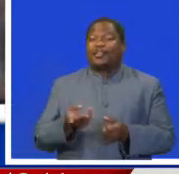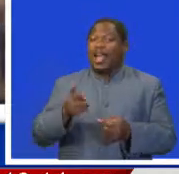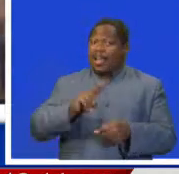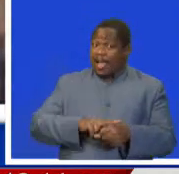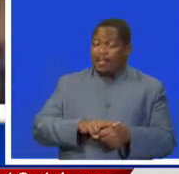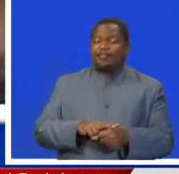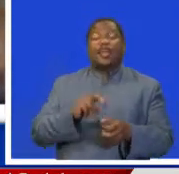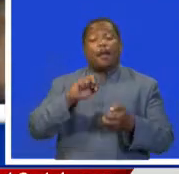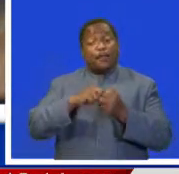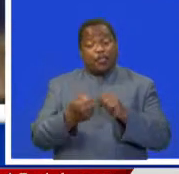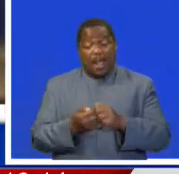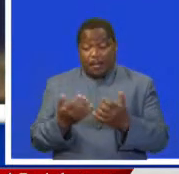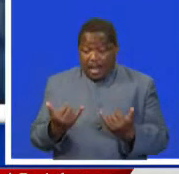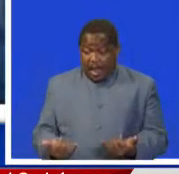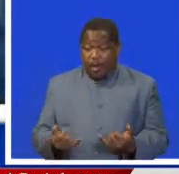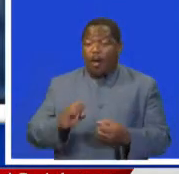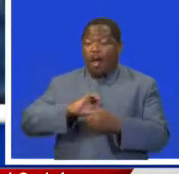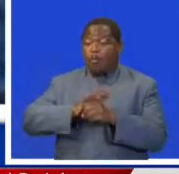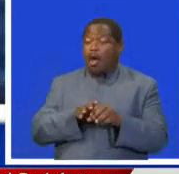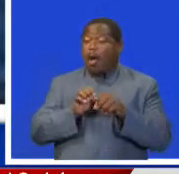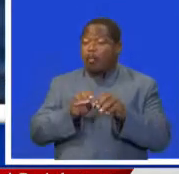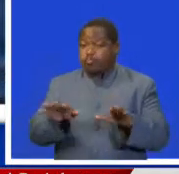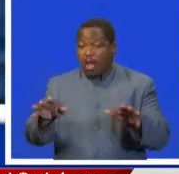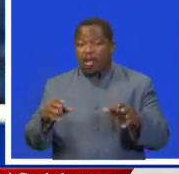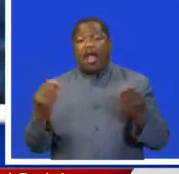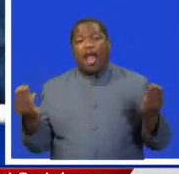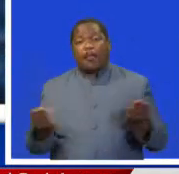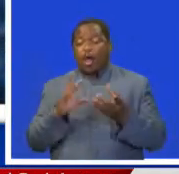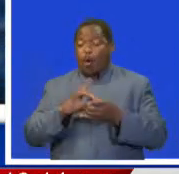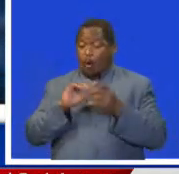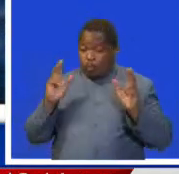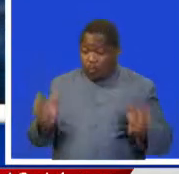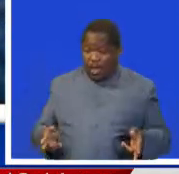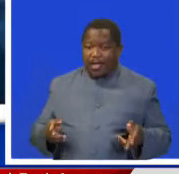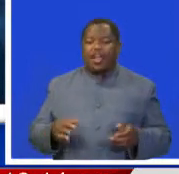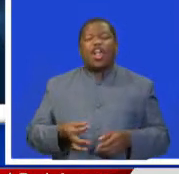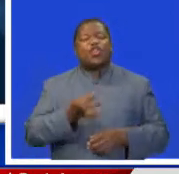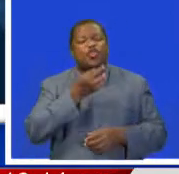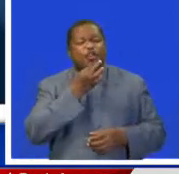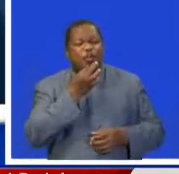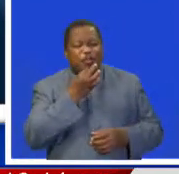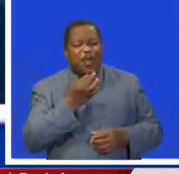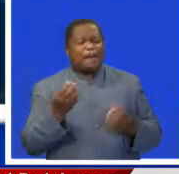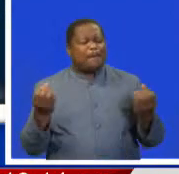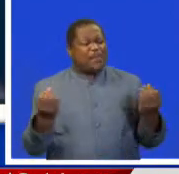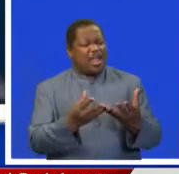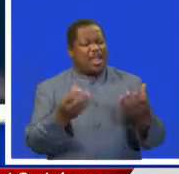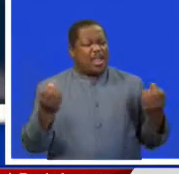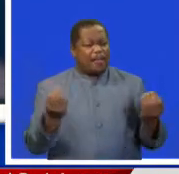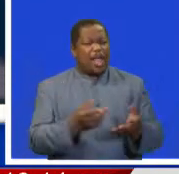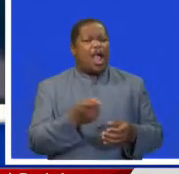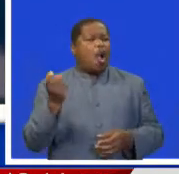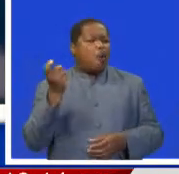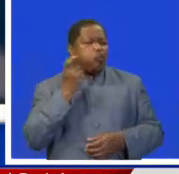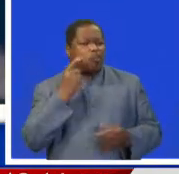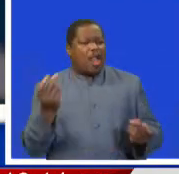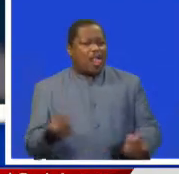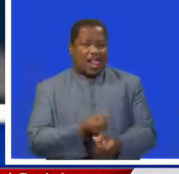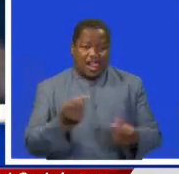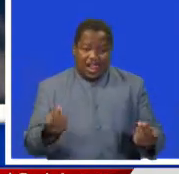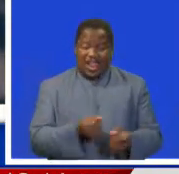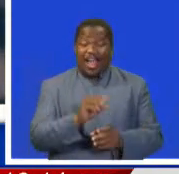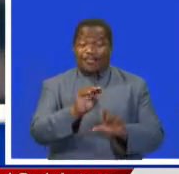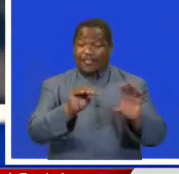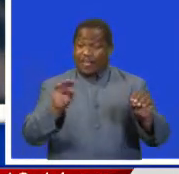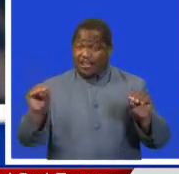this period lesikhashana nje lesincane anyukile and anyuka kakhulu. Loko ke it's a clear sign lokuthi kushothe